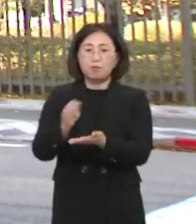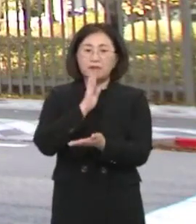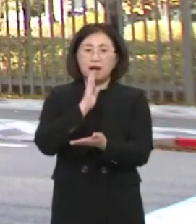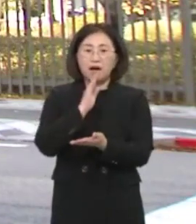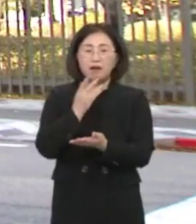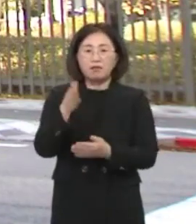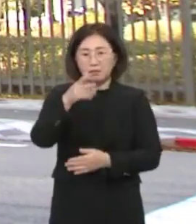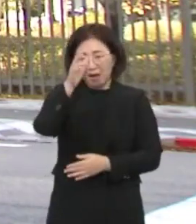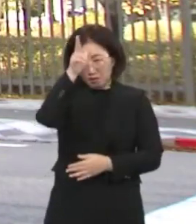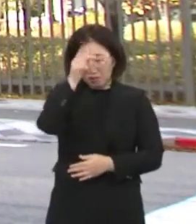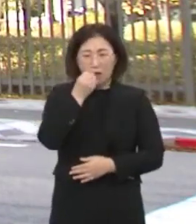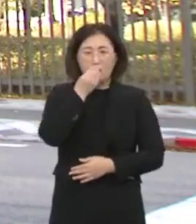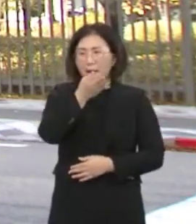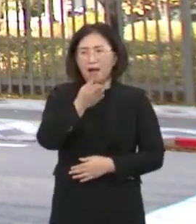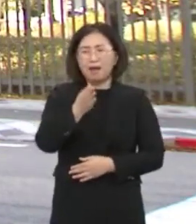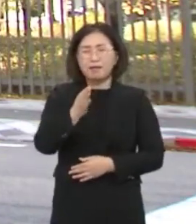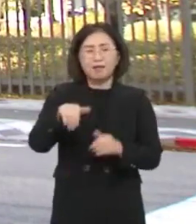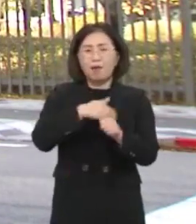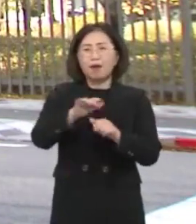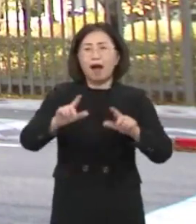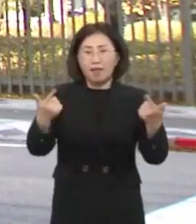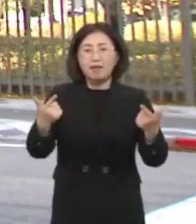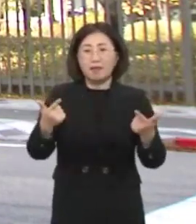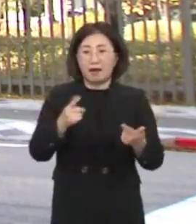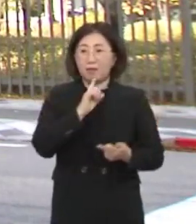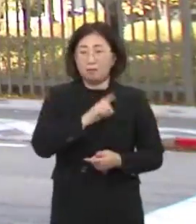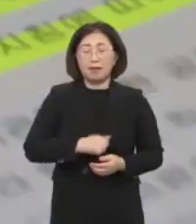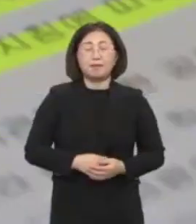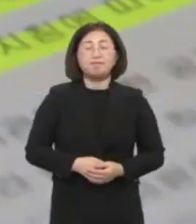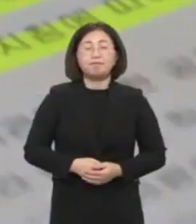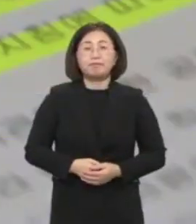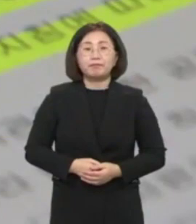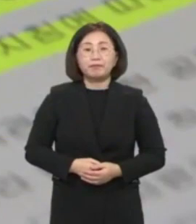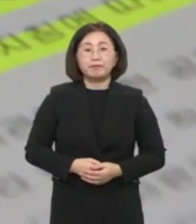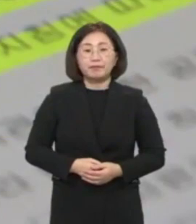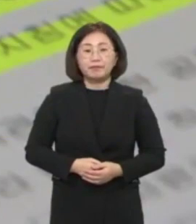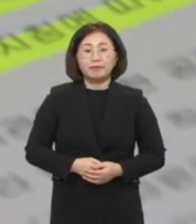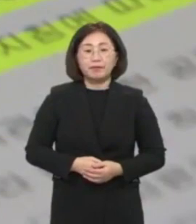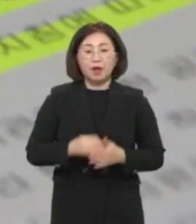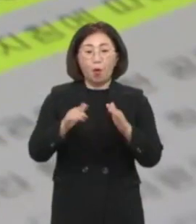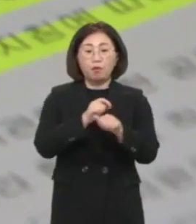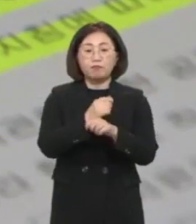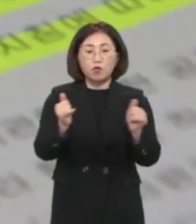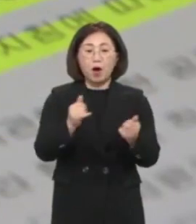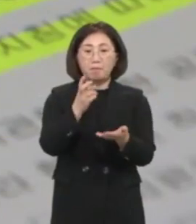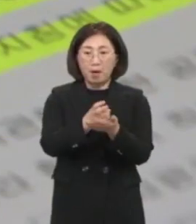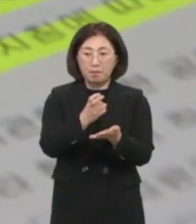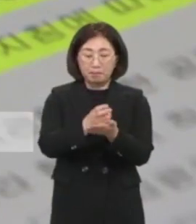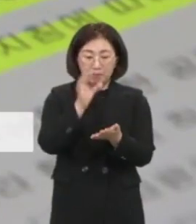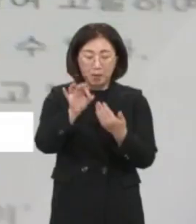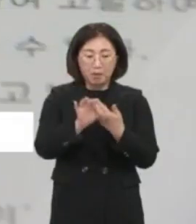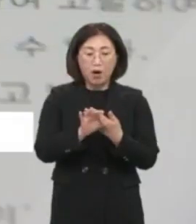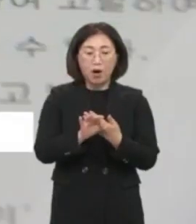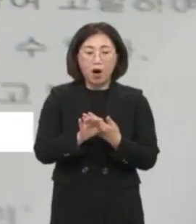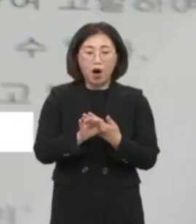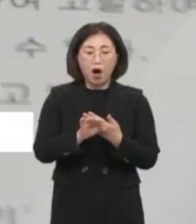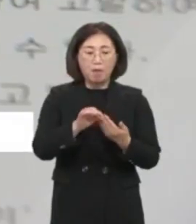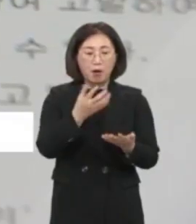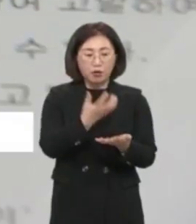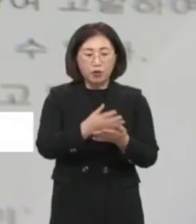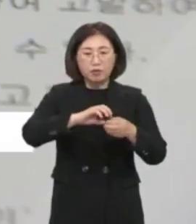갈 사항은 아니라며 수사기관에 사건을 넘기지 않았습니다. 소방공무원 범죄고발 지침에 따르면 인사서류 등을